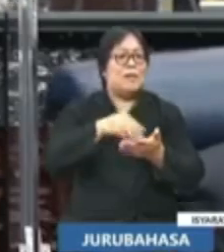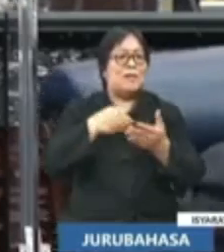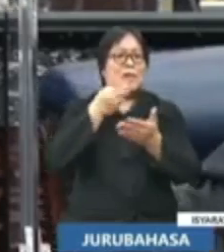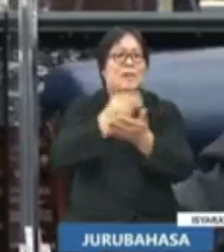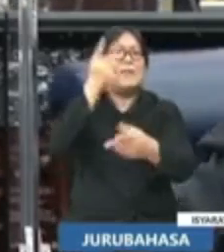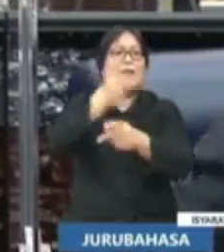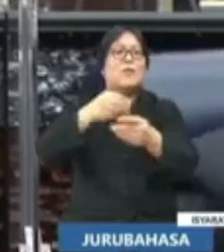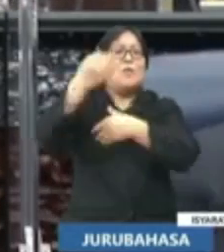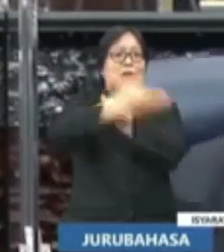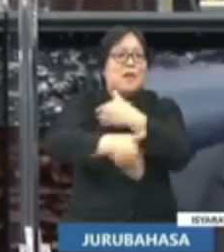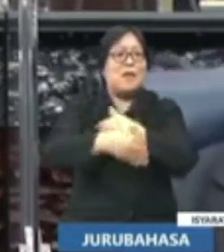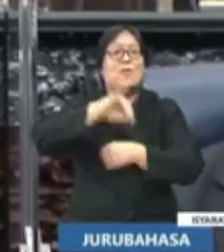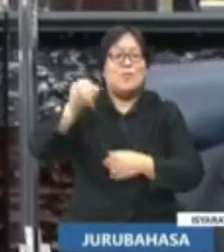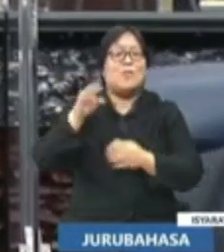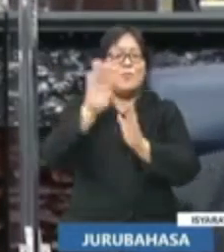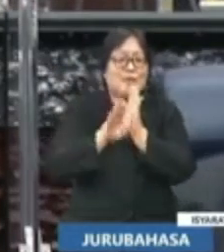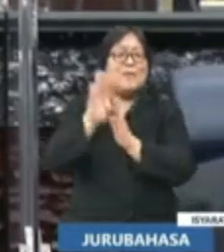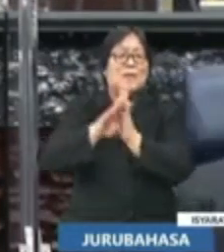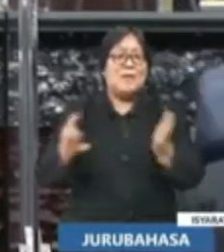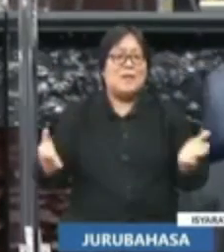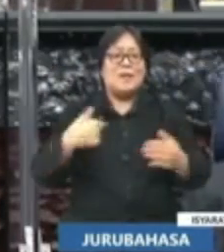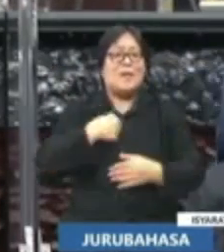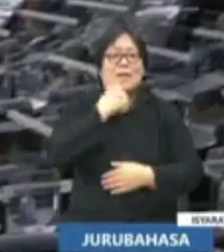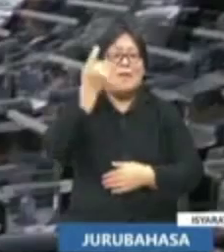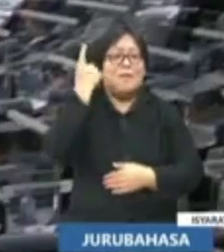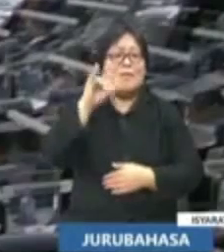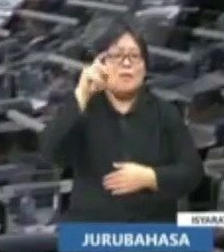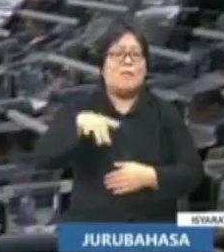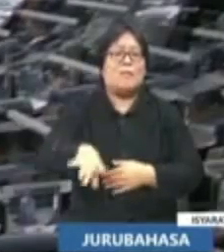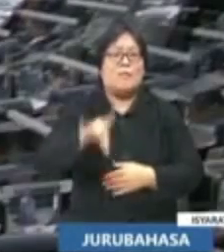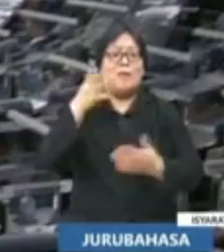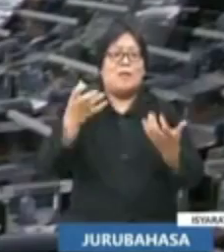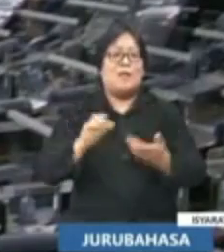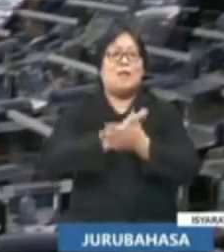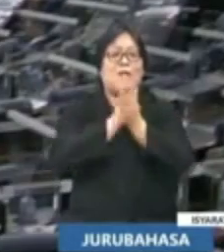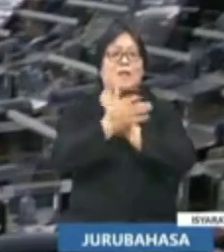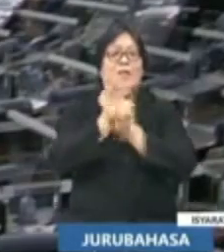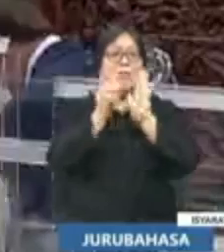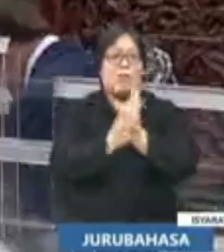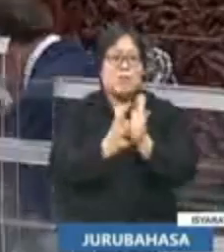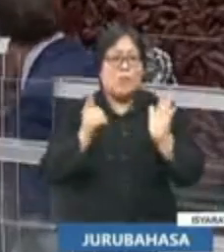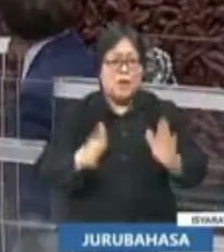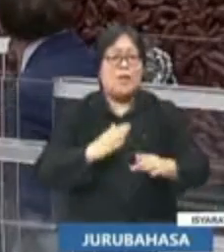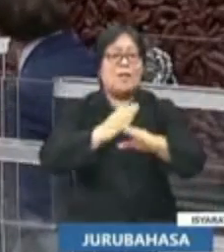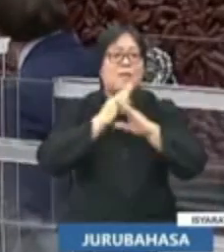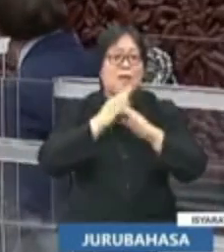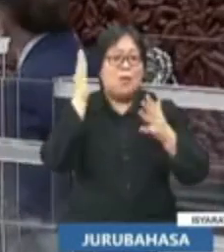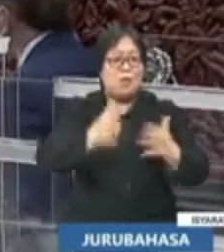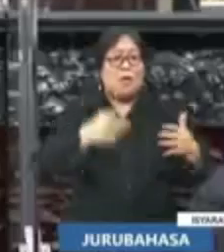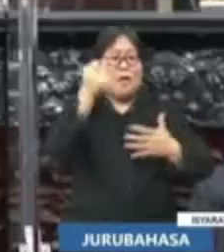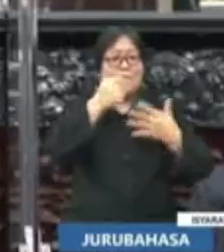jumlahnya itu ratusan bilion. Saya tak faham mengapa speaker memilih untuk menjadi peguam bela bagi orang-orang